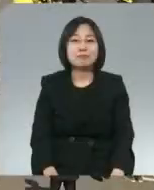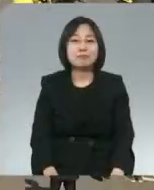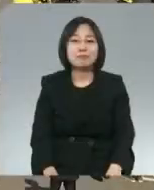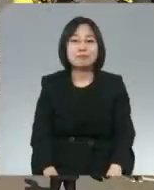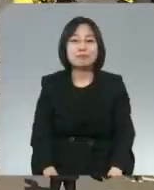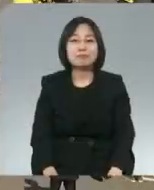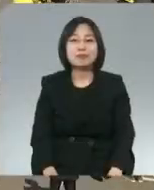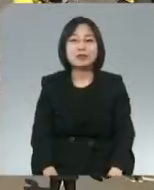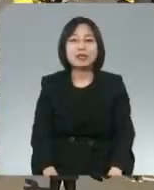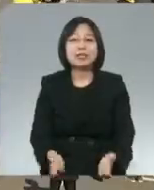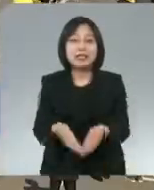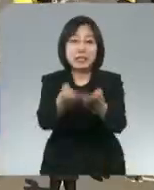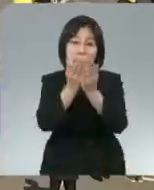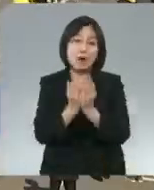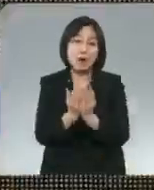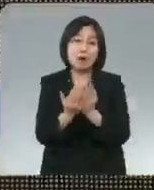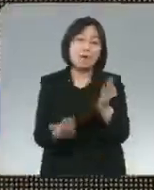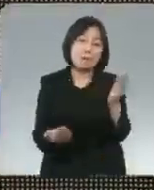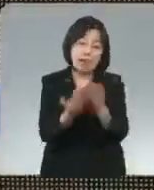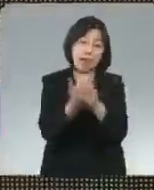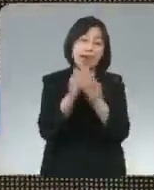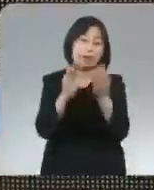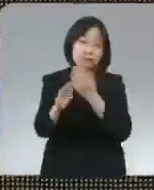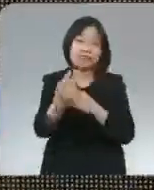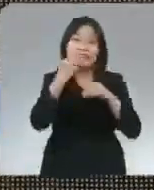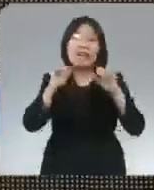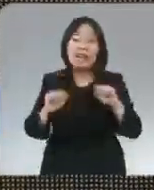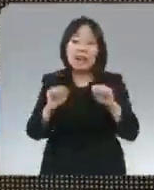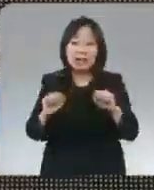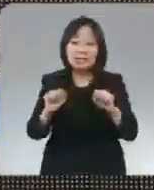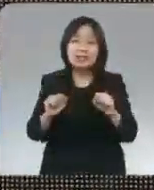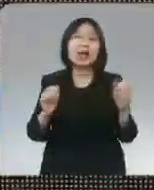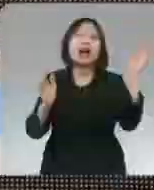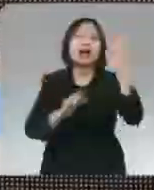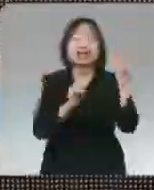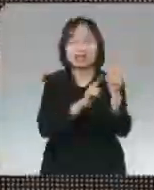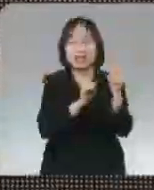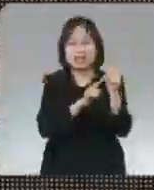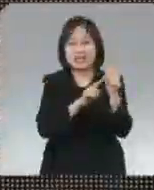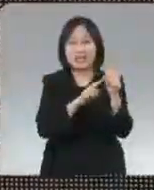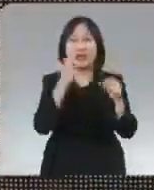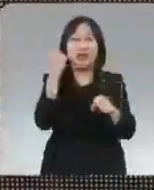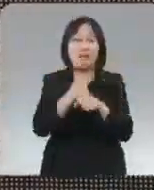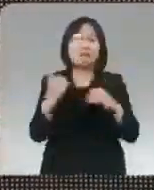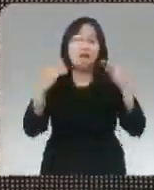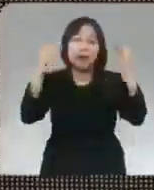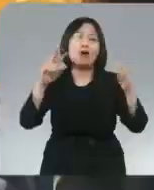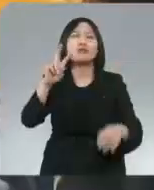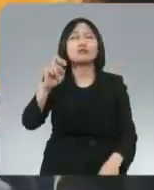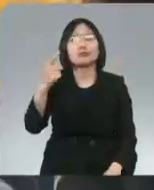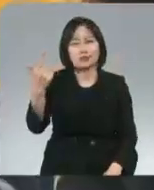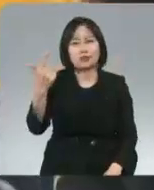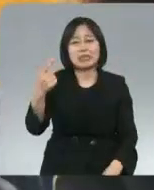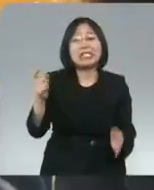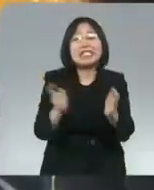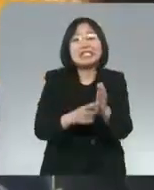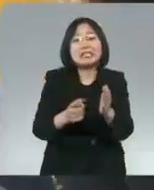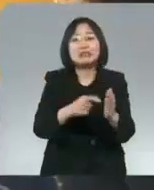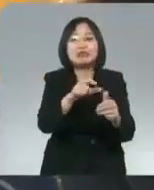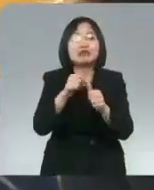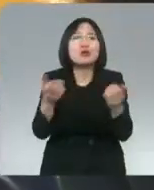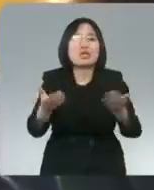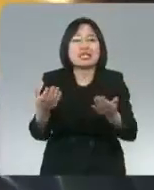ở trong ngày 16 tháng 4 như nơi tại Hàn Quốc đã tổ chức lễ kỷ niệm 8 năm thảm họa chìm tàu Sewol 16 tháng 4 năm